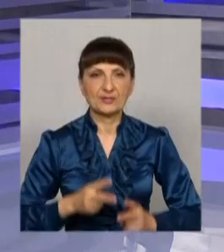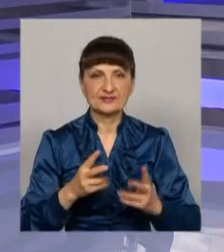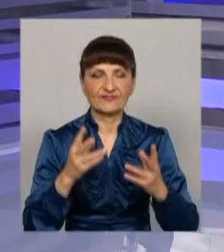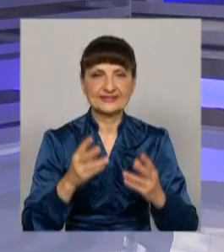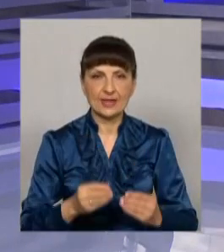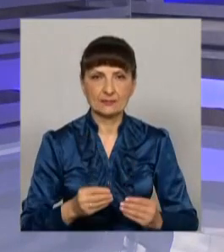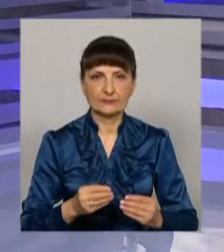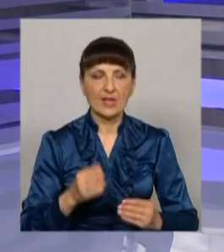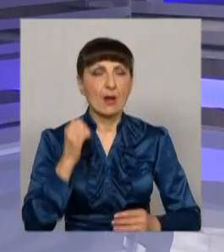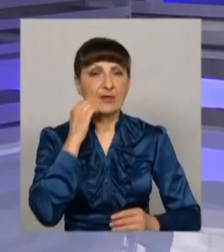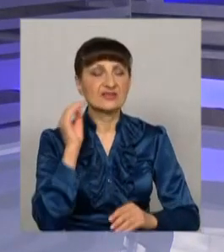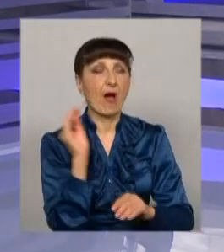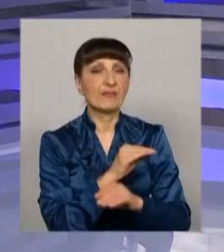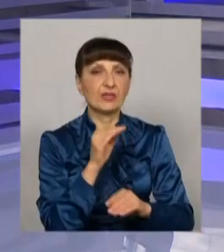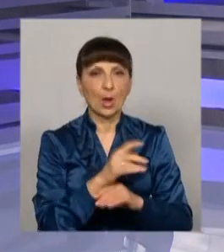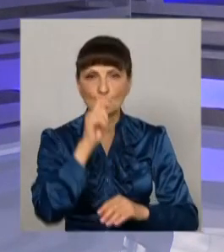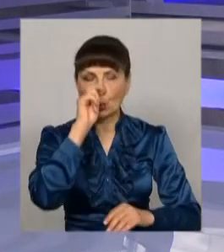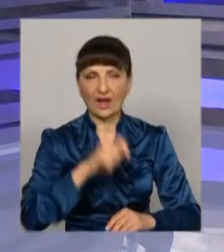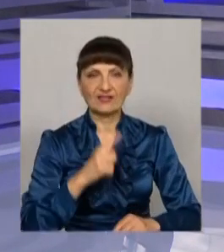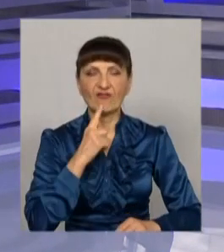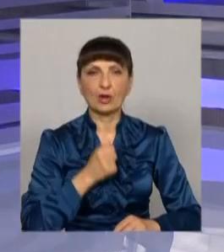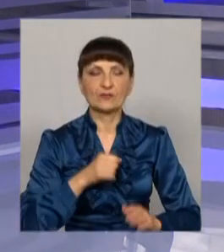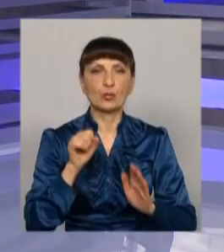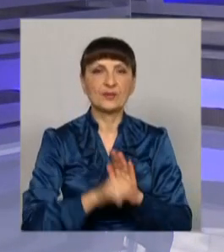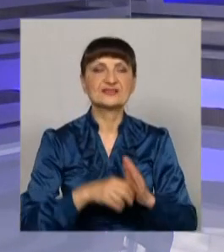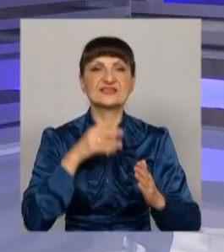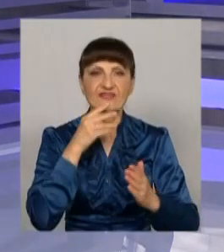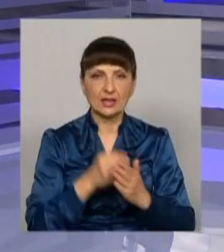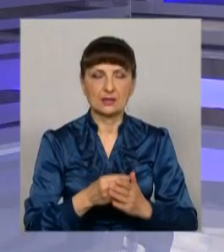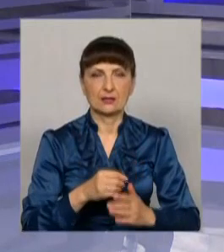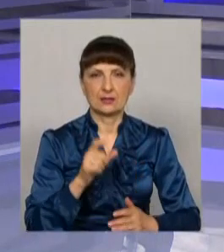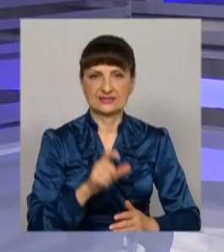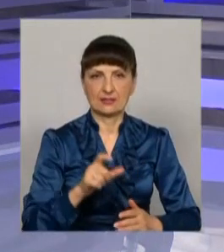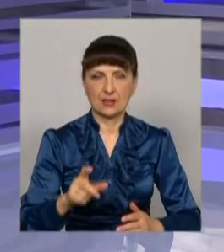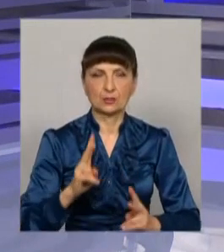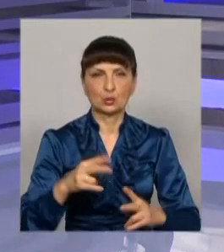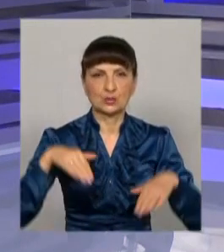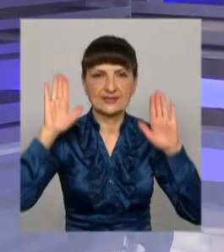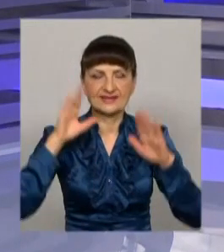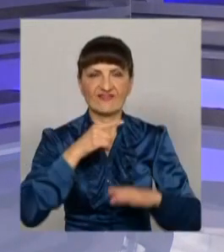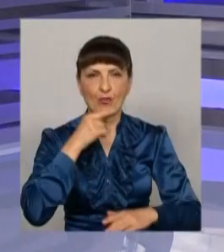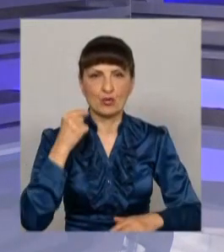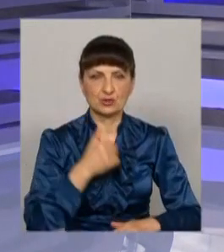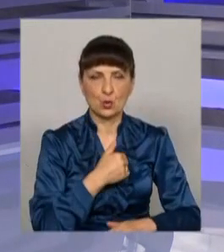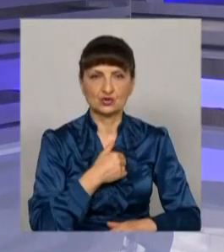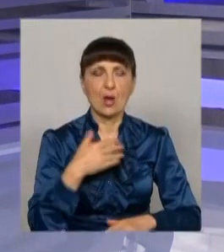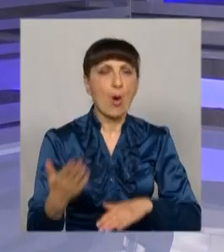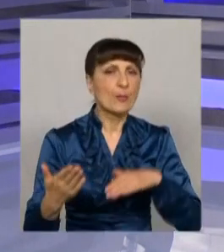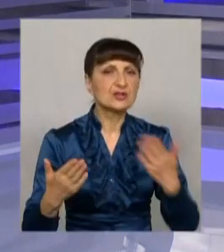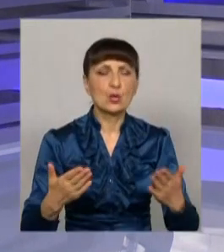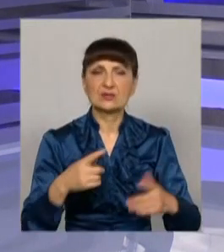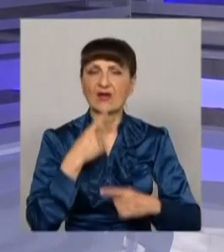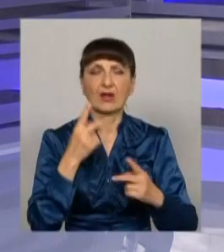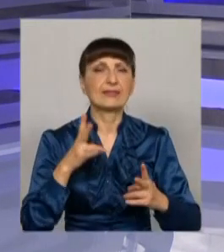день. Москва обвиняет украинских военных в убийстве своих же солдат, пытавшихся сдаться в плен. Обе стороны отрицают